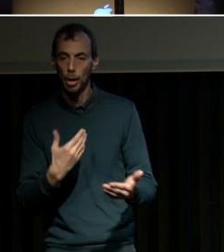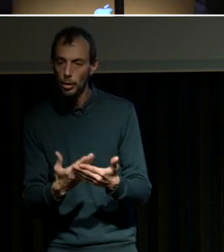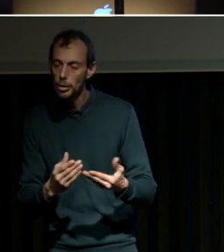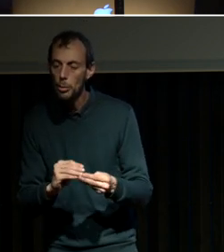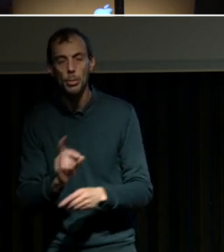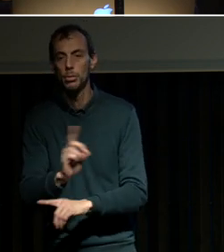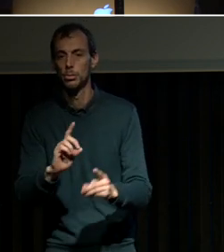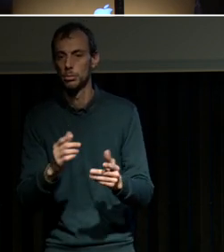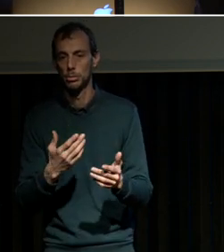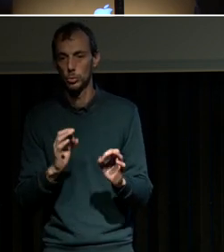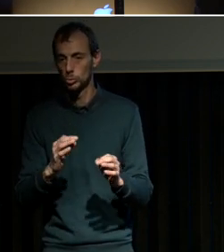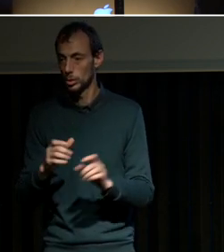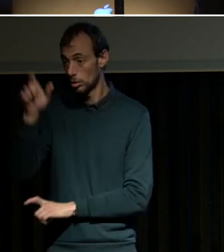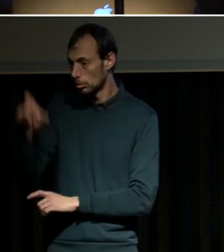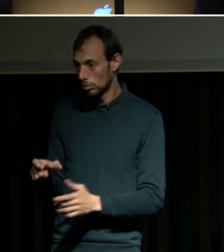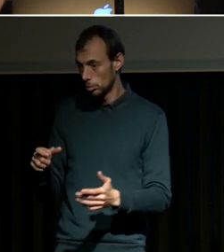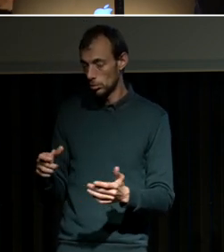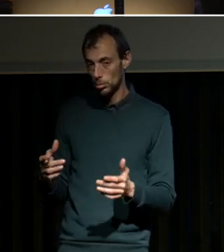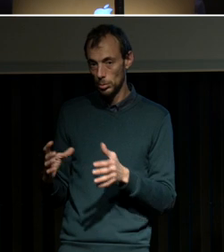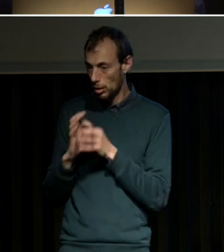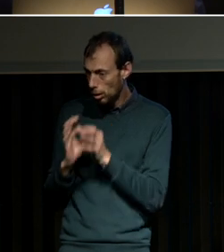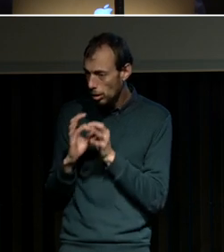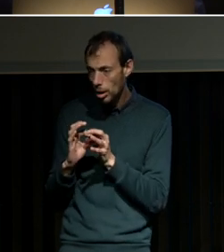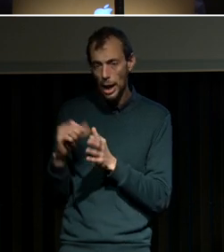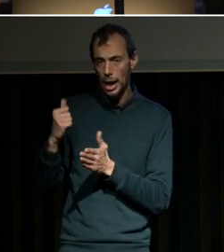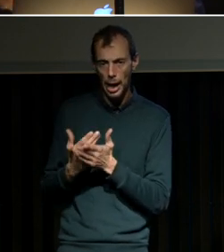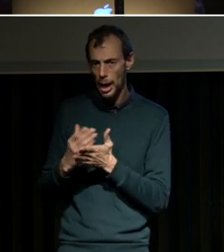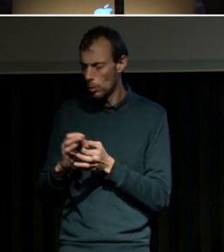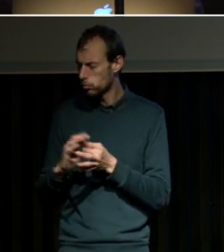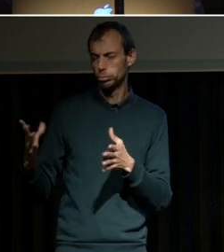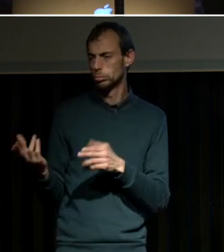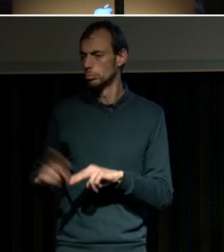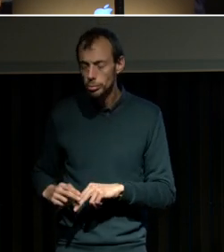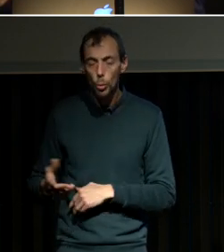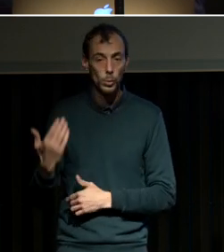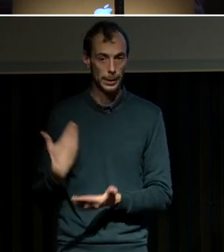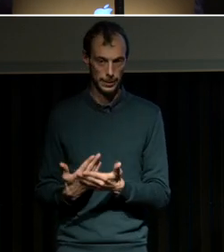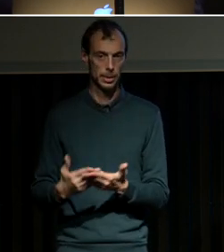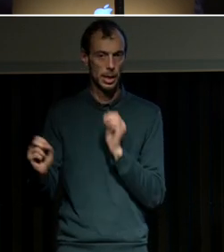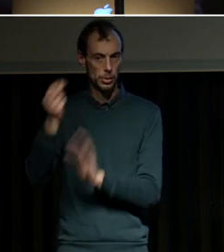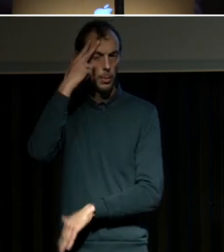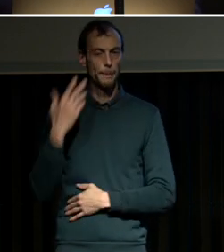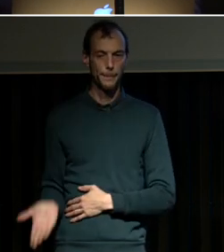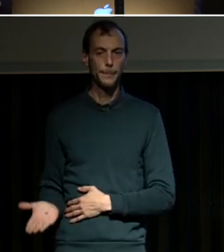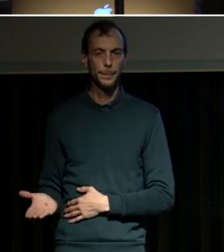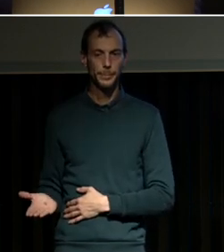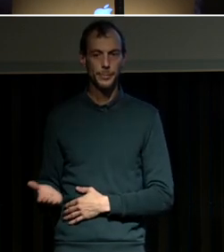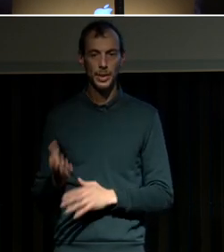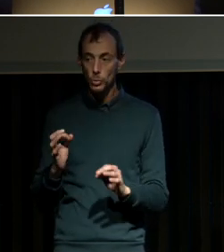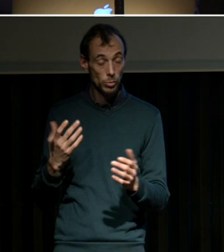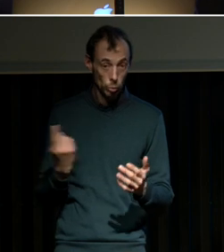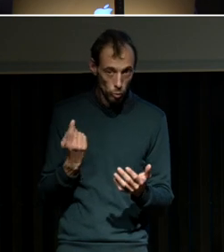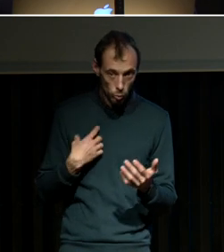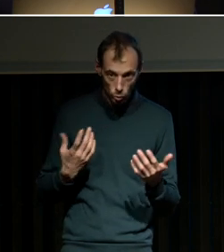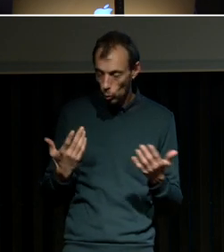les personnes, y compris qu'elles fassent un don ou pas, sont dans cette situation. Mais en tout cas, tous ceux qui l'acceptent, on essaie de les orienter pour